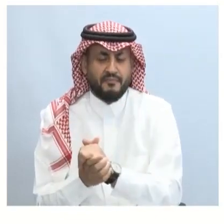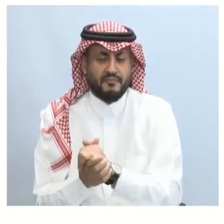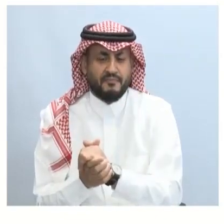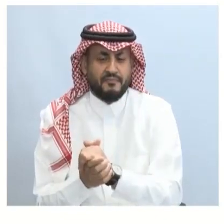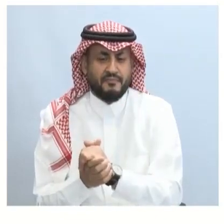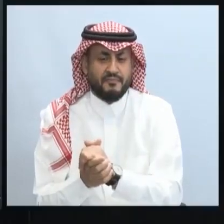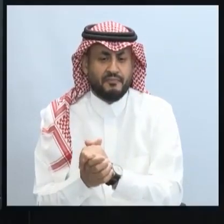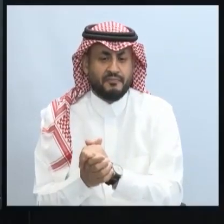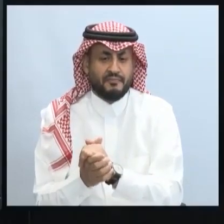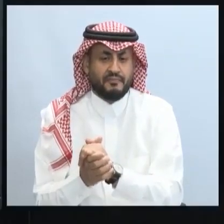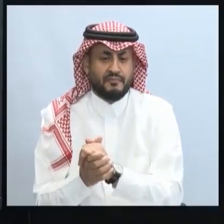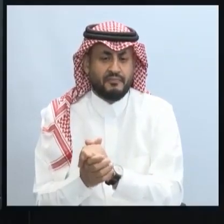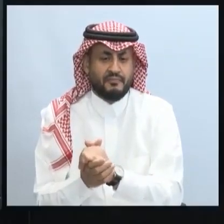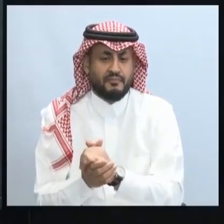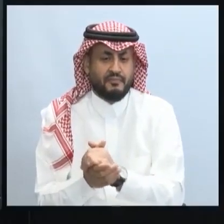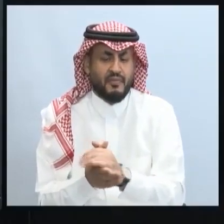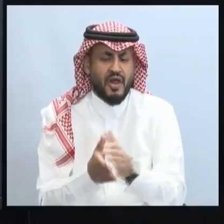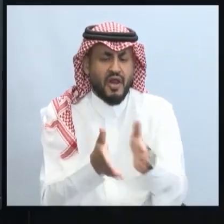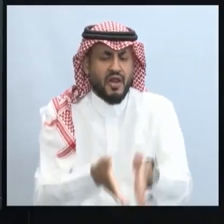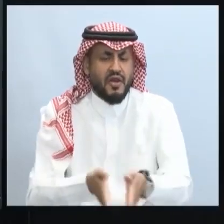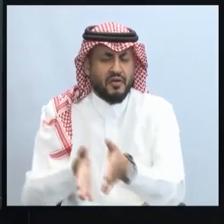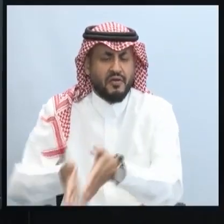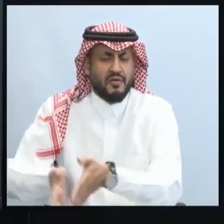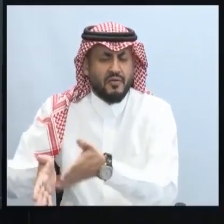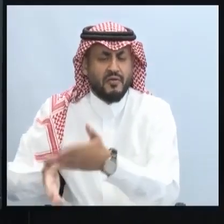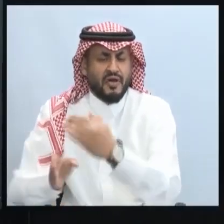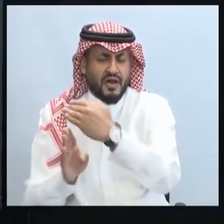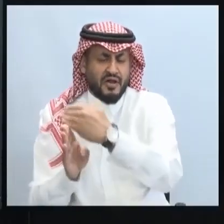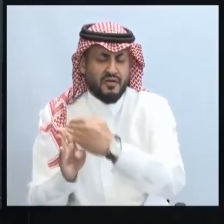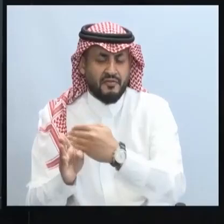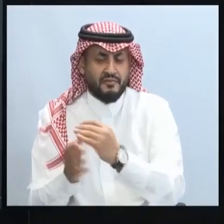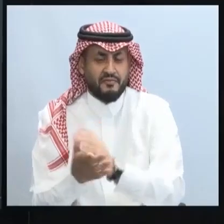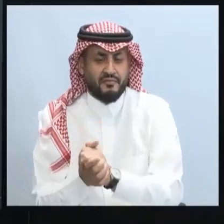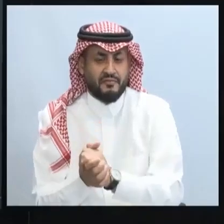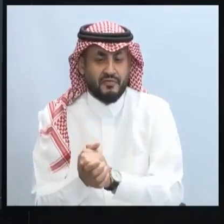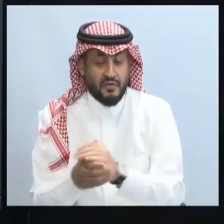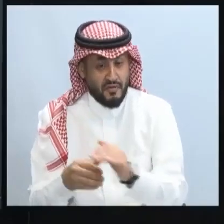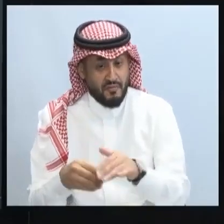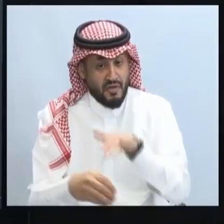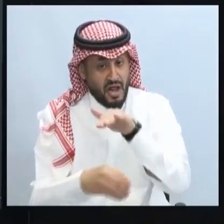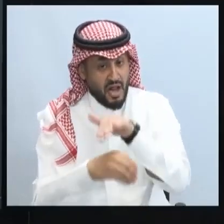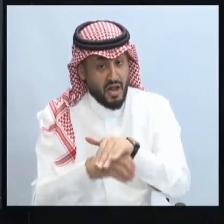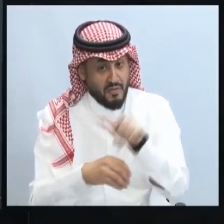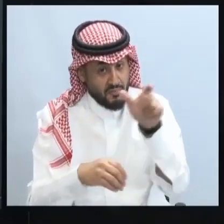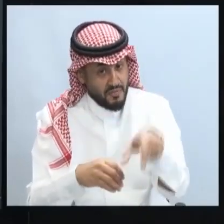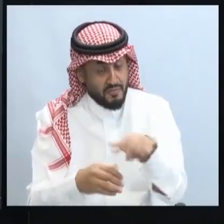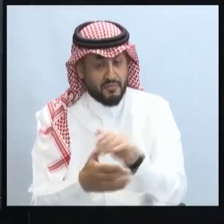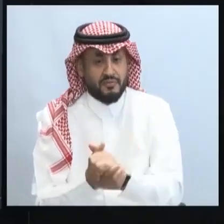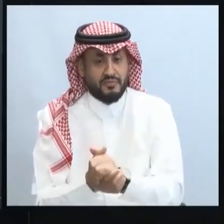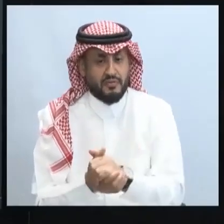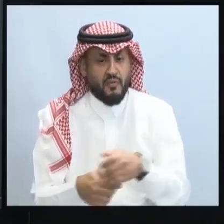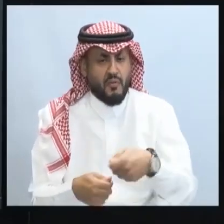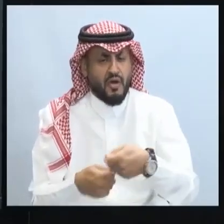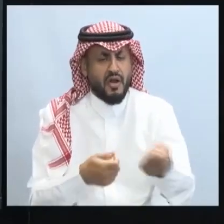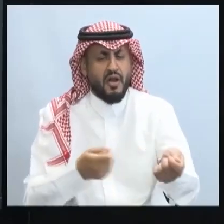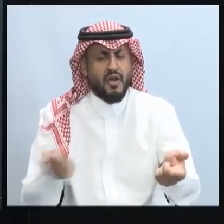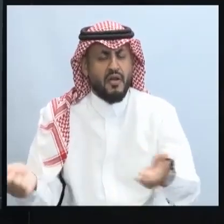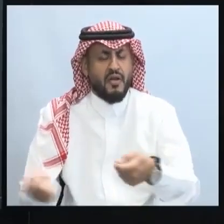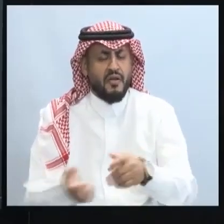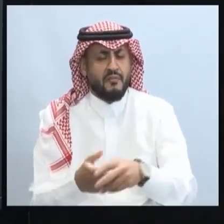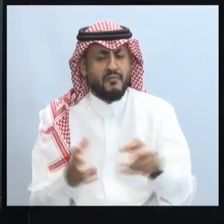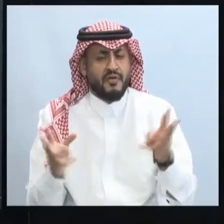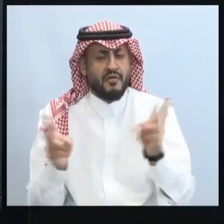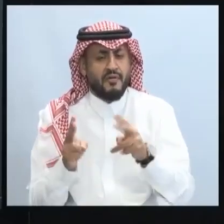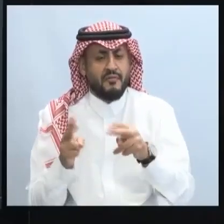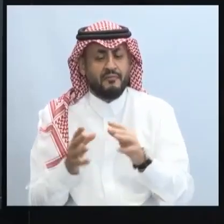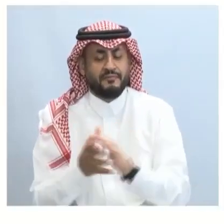رايكم اي الطرق احسنتم نثقفوا هذا الجيل نواعيهم ننشروا هذه الثقافه فيما بين